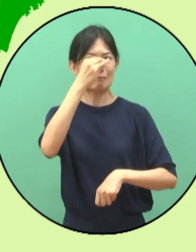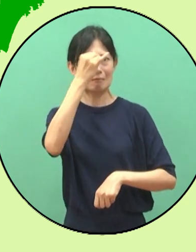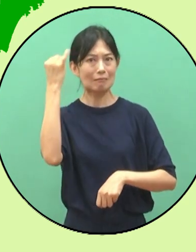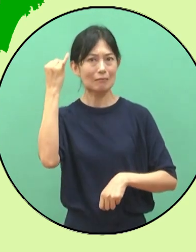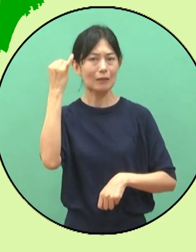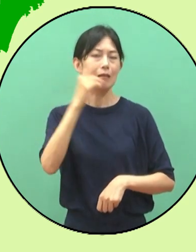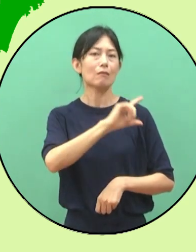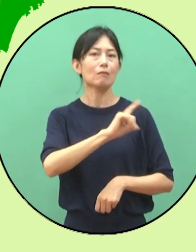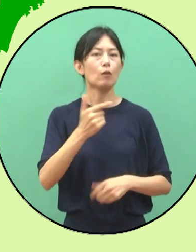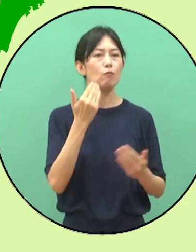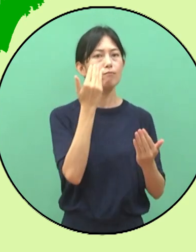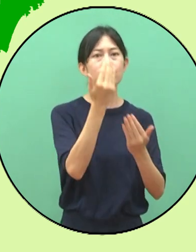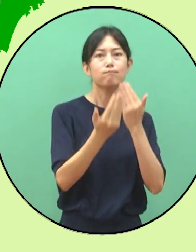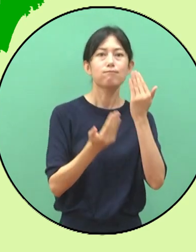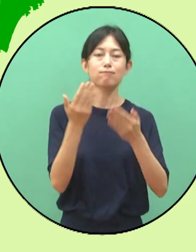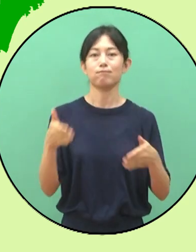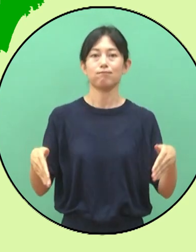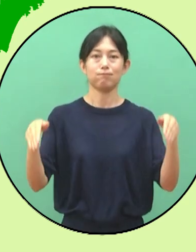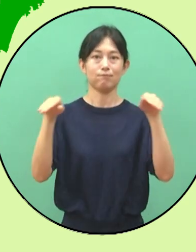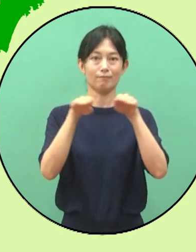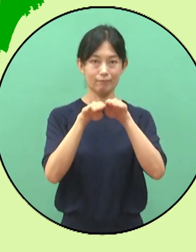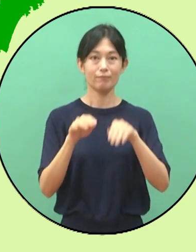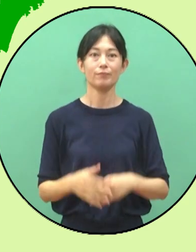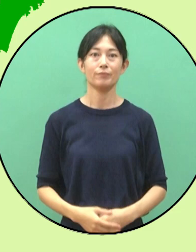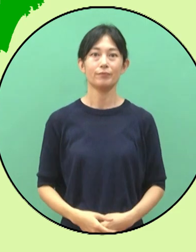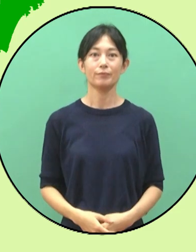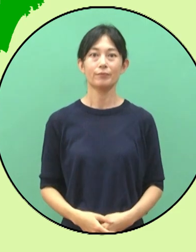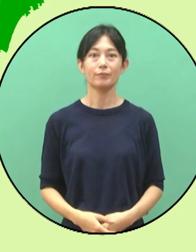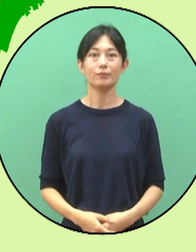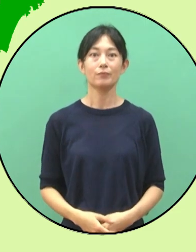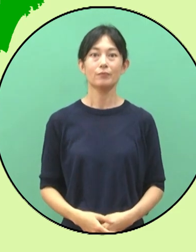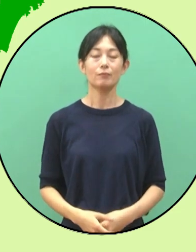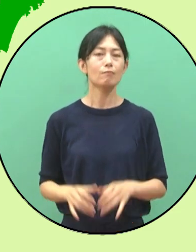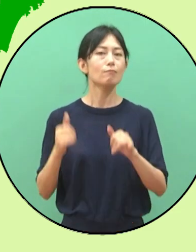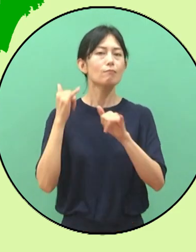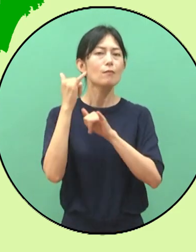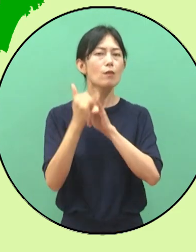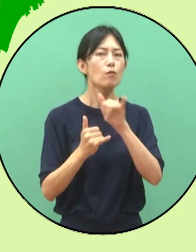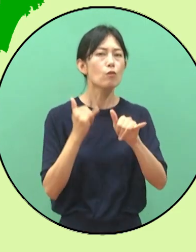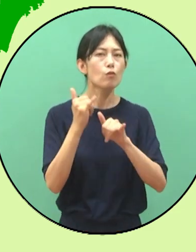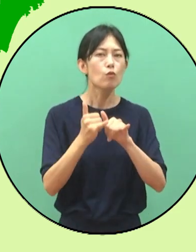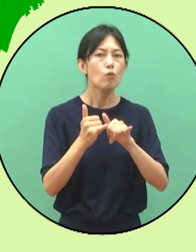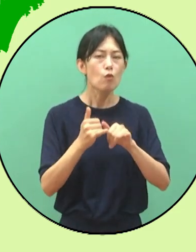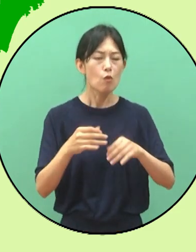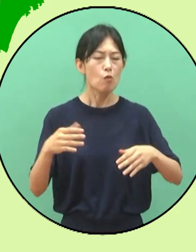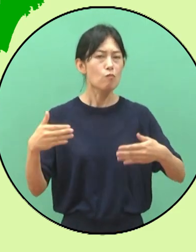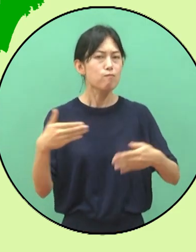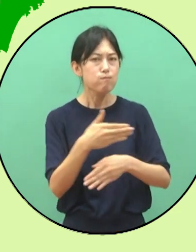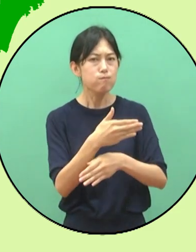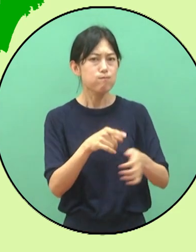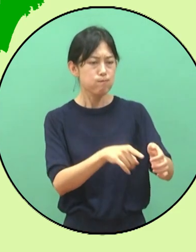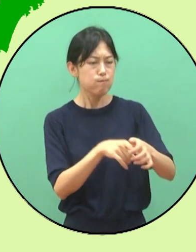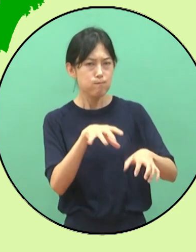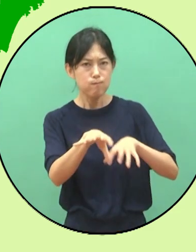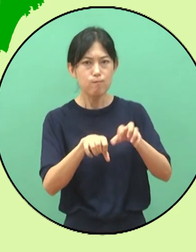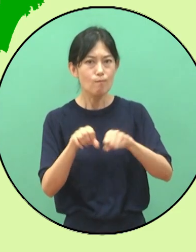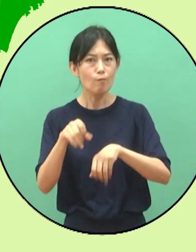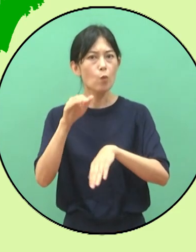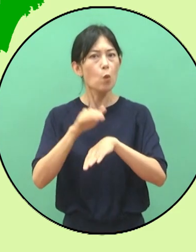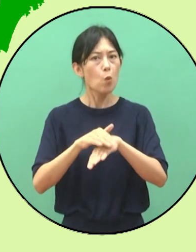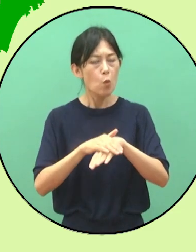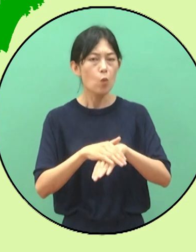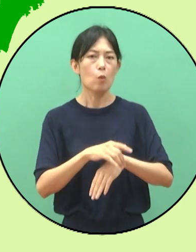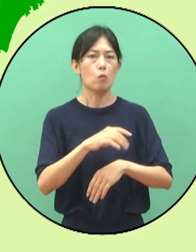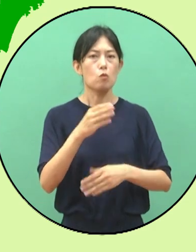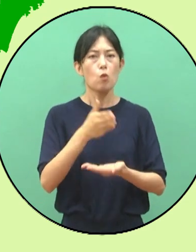資料を展示する博物館です。伝統的な漁具や海女の道具のほか広々とした敷